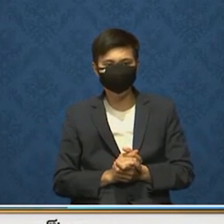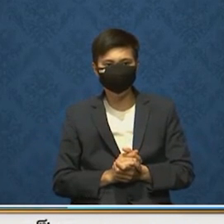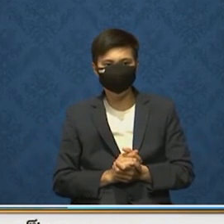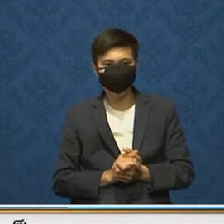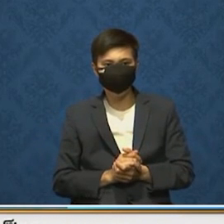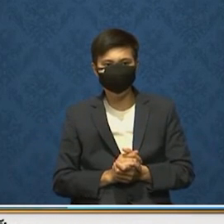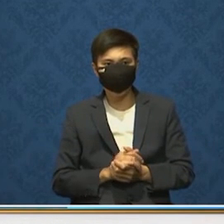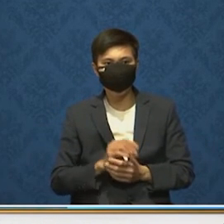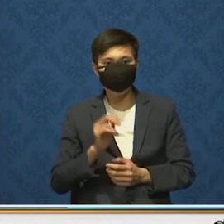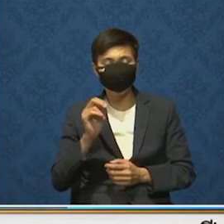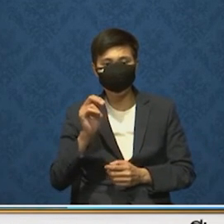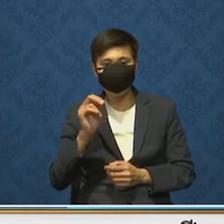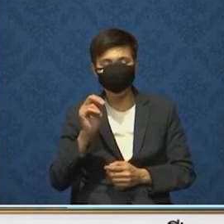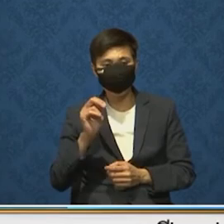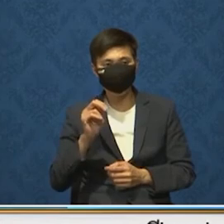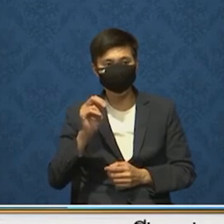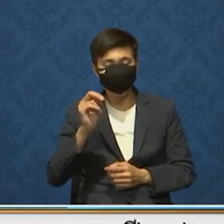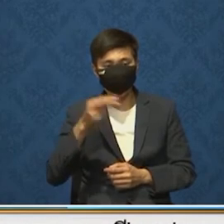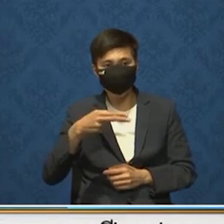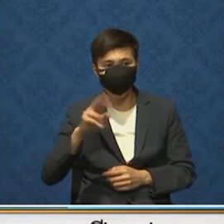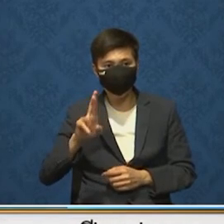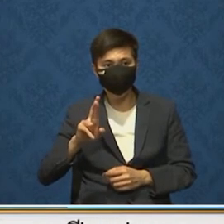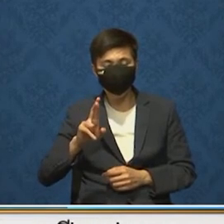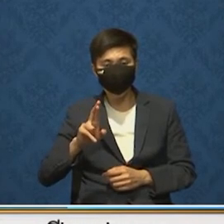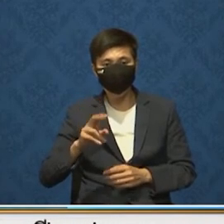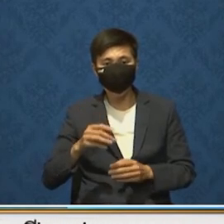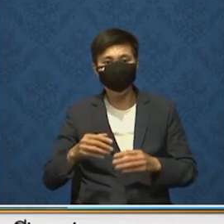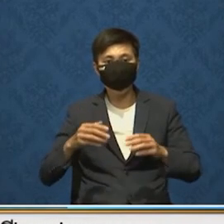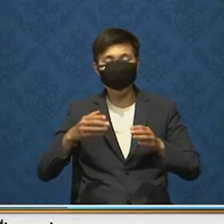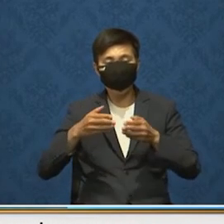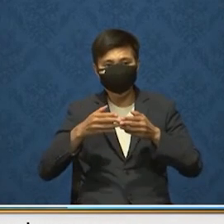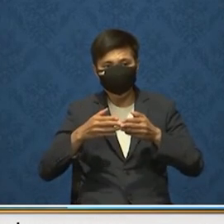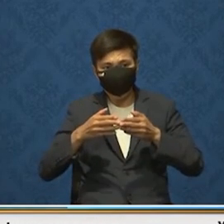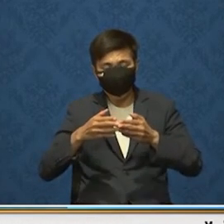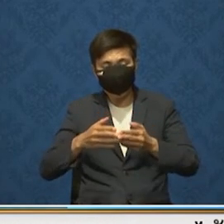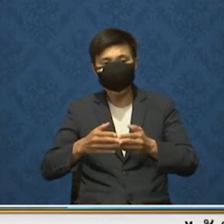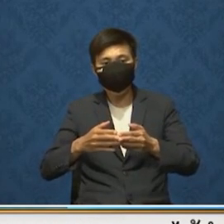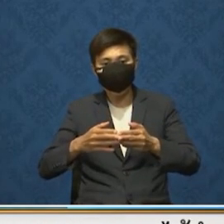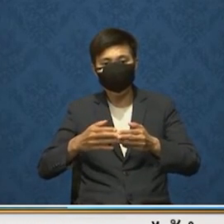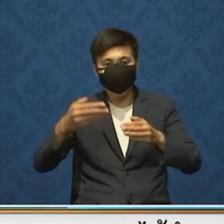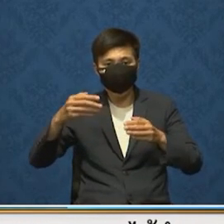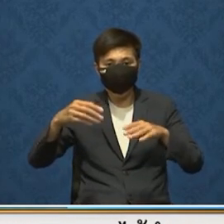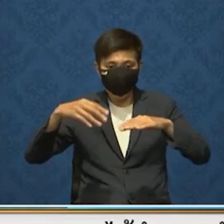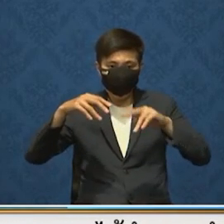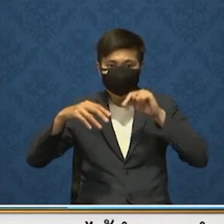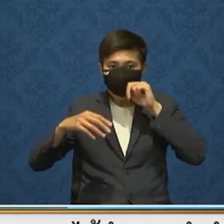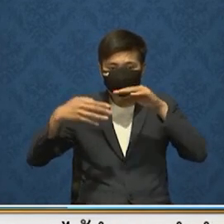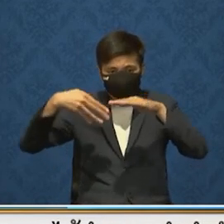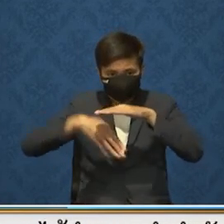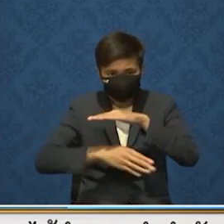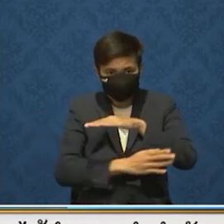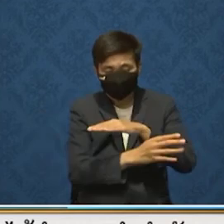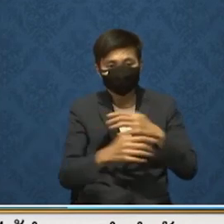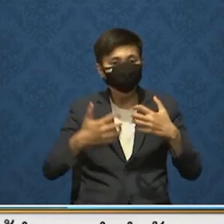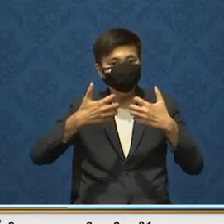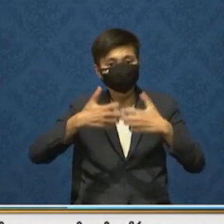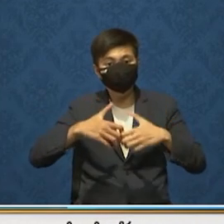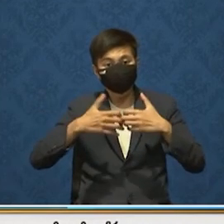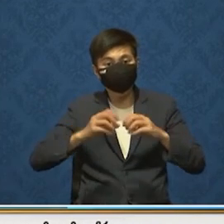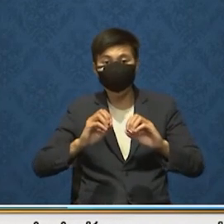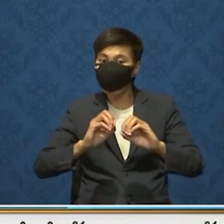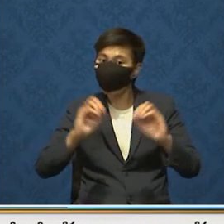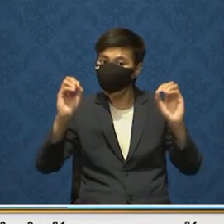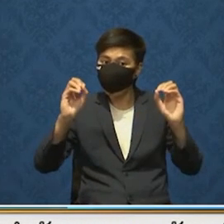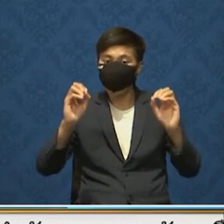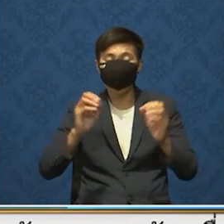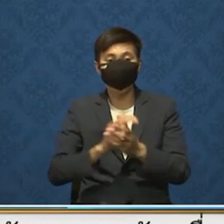ทอราวสือเรื่องน้ำก็ไม่มีเคื่องยนแล้วกไม่รจะได้อย่างนะครับเนี่ยตรนี้กก